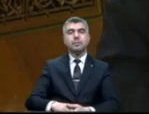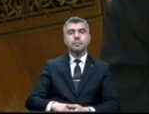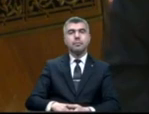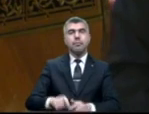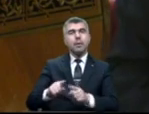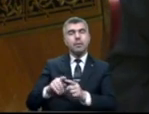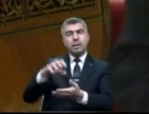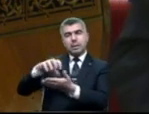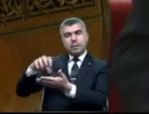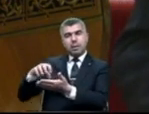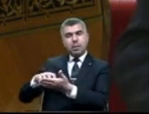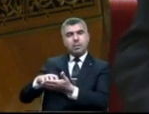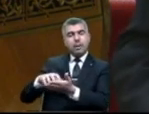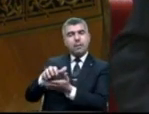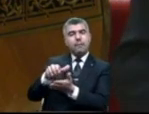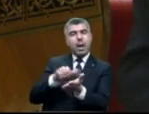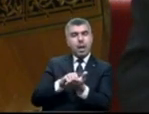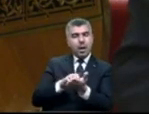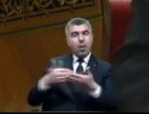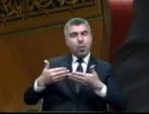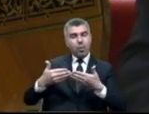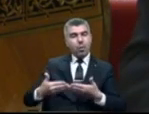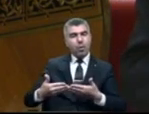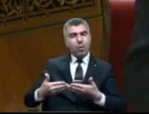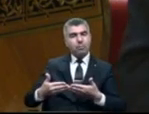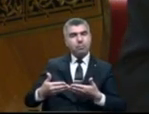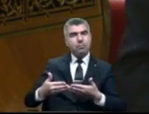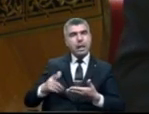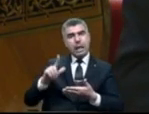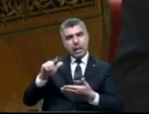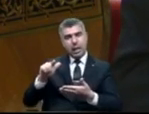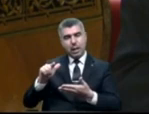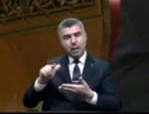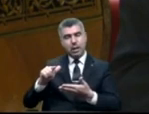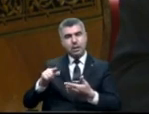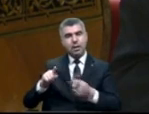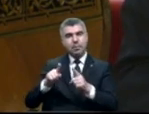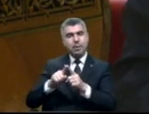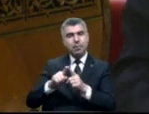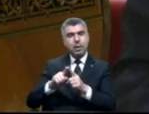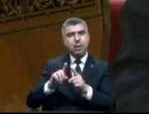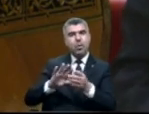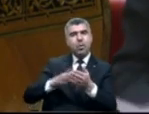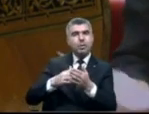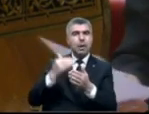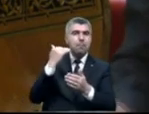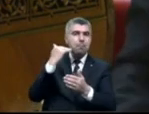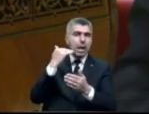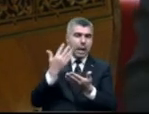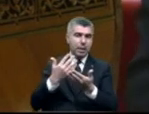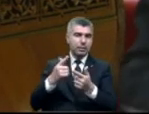بالنسبة للأقطاب الفلاحية، اليوم عندنا القطب ديال الجهة ديال الشرق، عندنا مكناس،